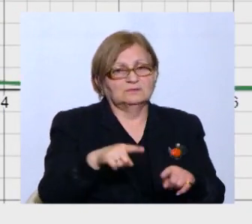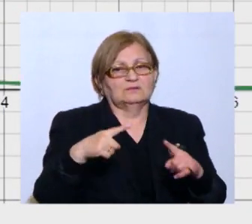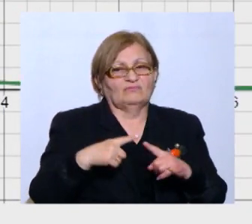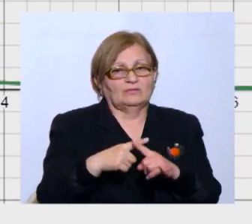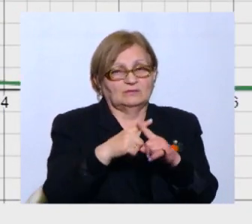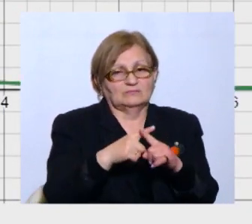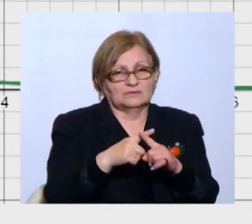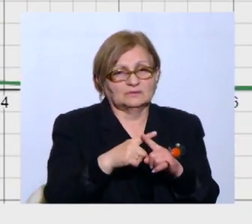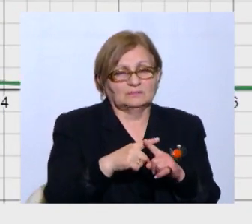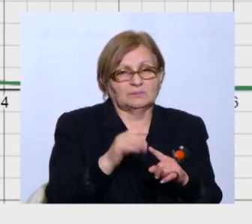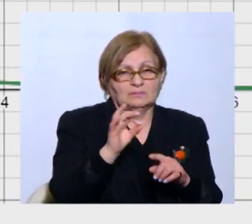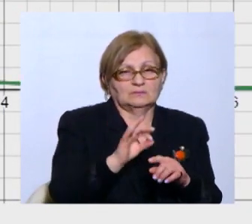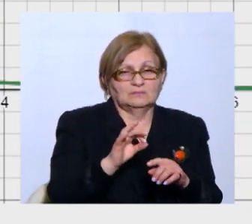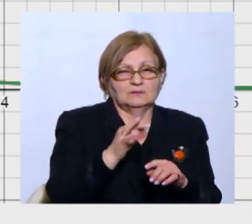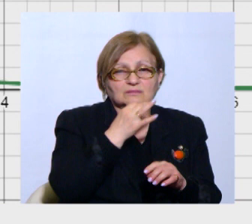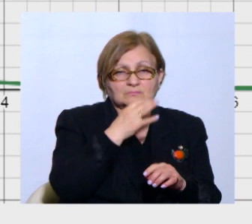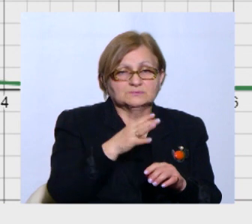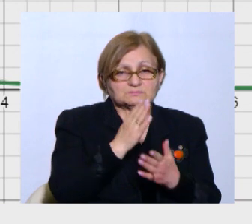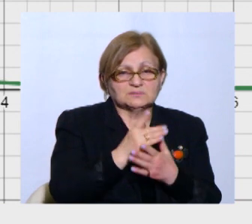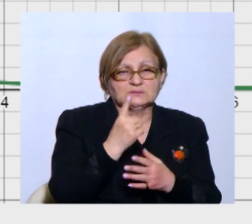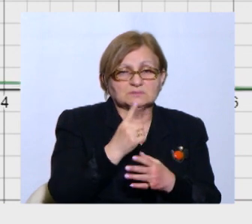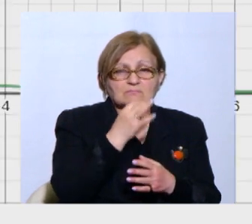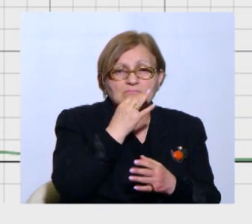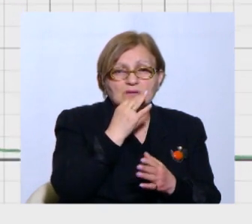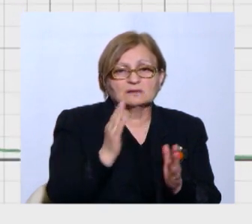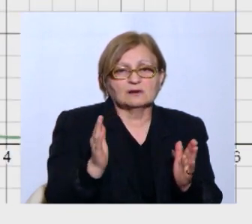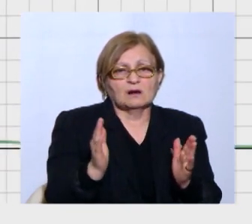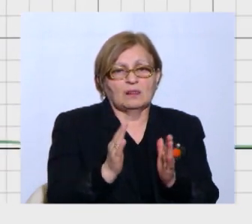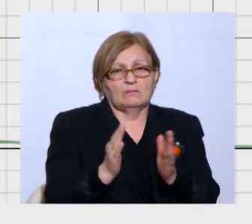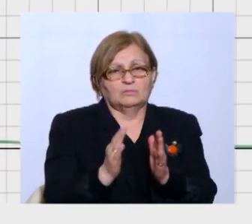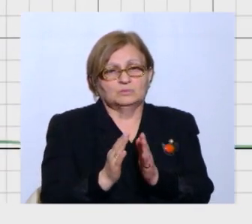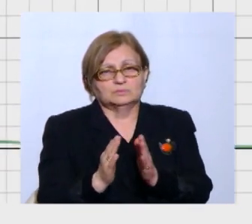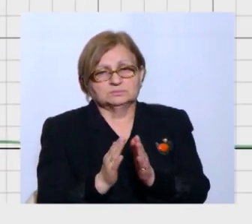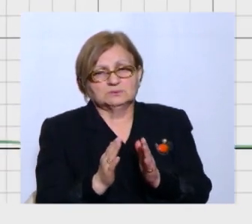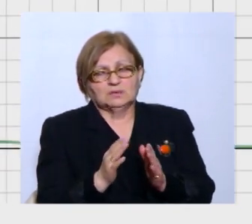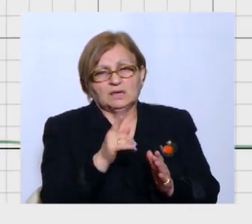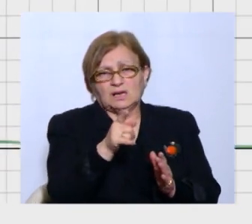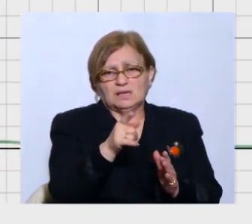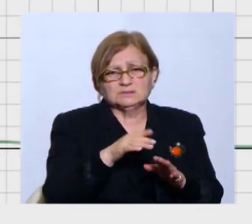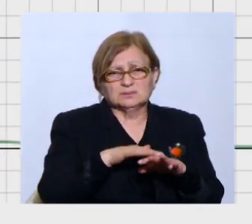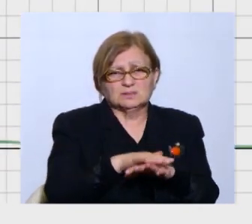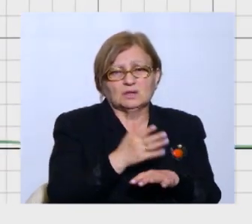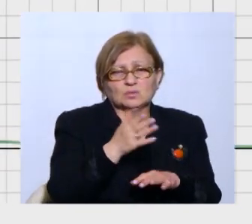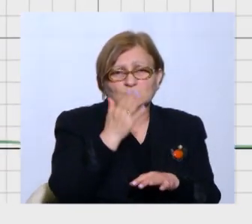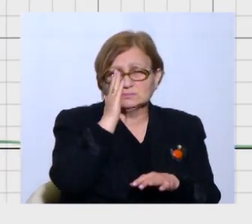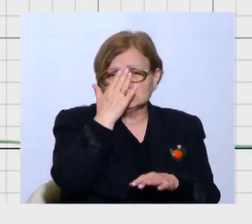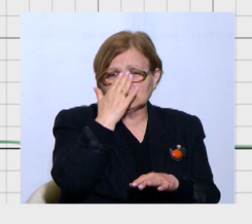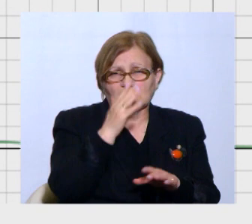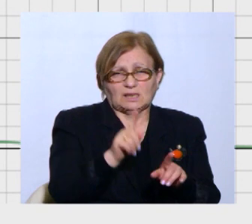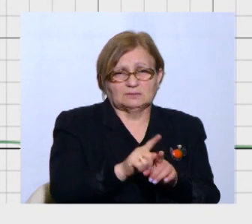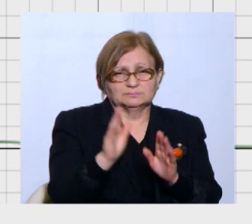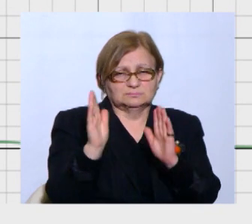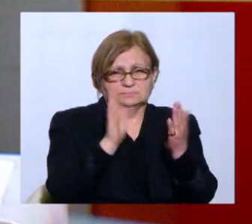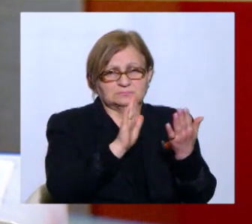ხარისხში ნებისმიერი რიცხვი არის 1 და მეორე უკვე კლებულობს. ხედავთ, აი ეს შეიძლება ითქვას, ეს ფუნქცია არის აი როგორც სარკის ანარეკლი აი ამ